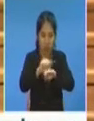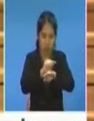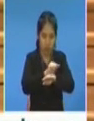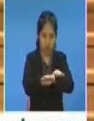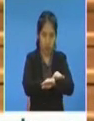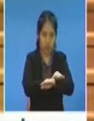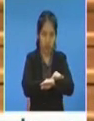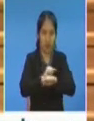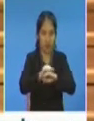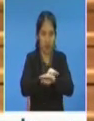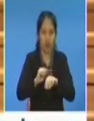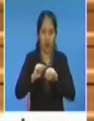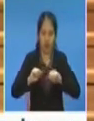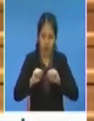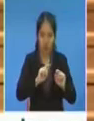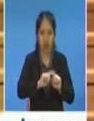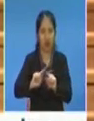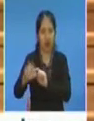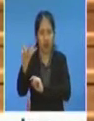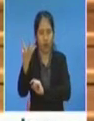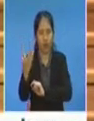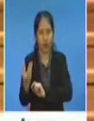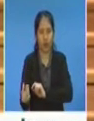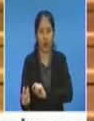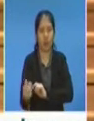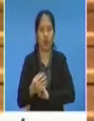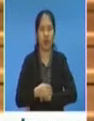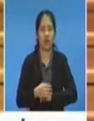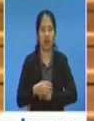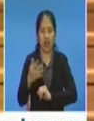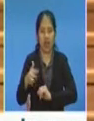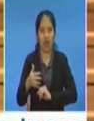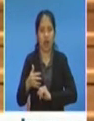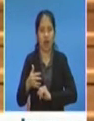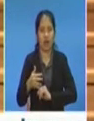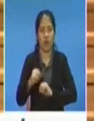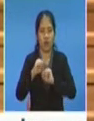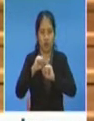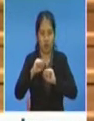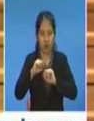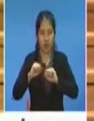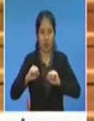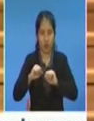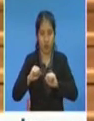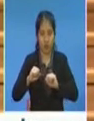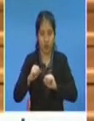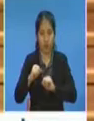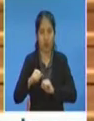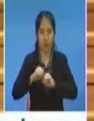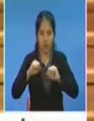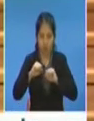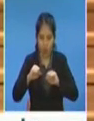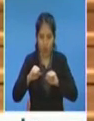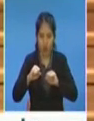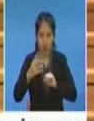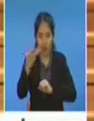แล้วมันก็จะเป็นปฏิปักษ์กันกับการที่จะใช้แรงงานหนุ่มสาวจำเป็นจะต้องพึ่งพิงแรงงาน